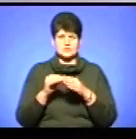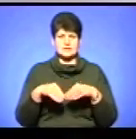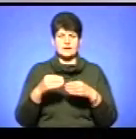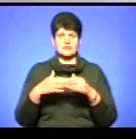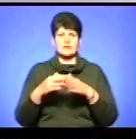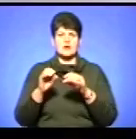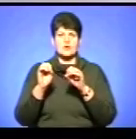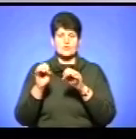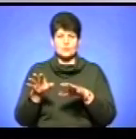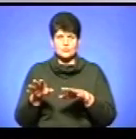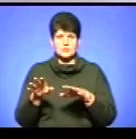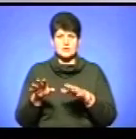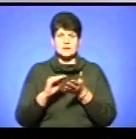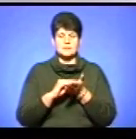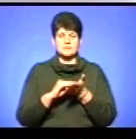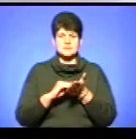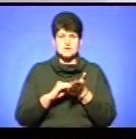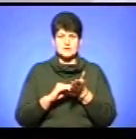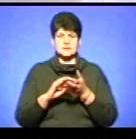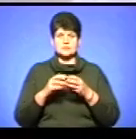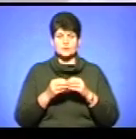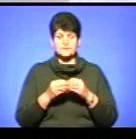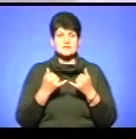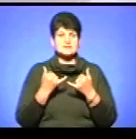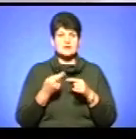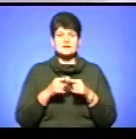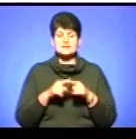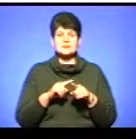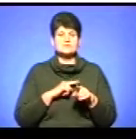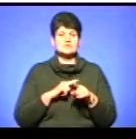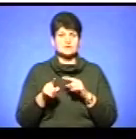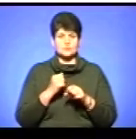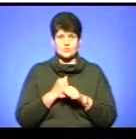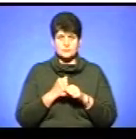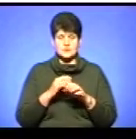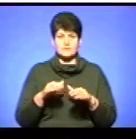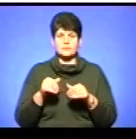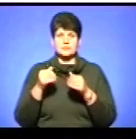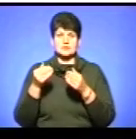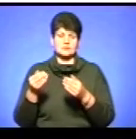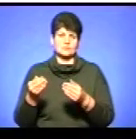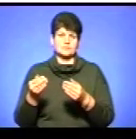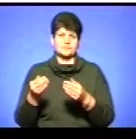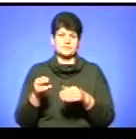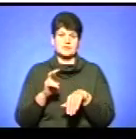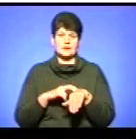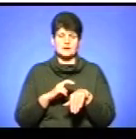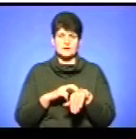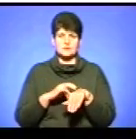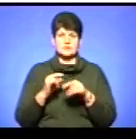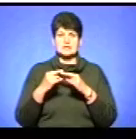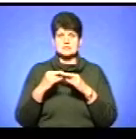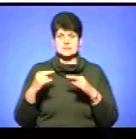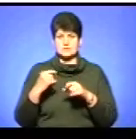руки людині і писати, тоді лікар пише заключення. Зараз це все робиться швидко, передається безпосередньо лікарю на стіл